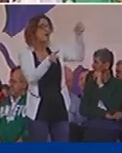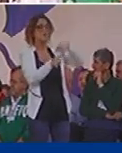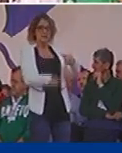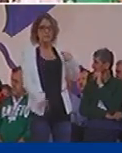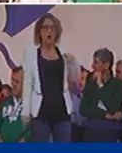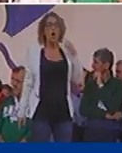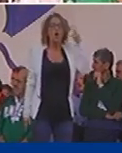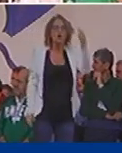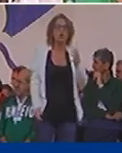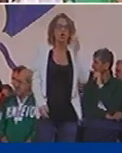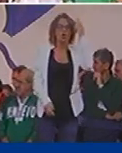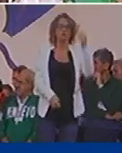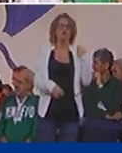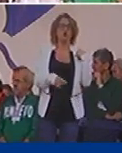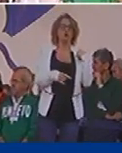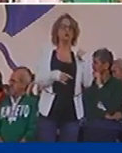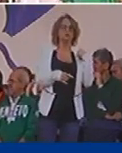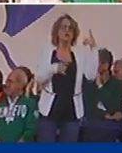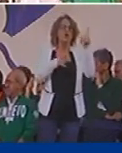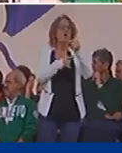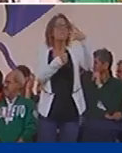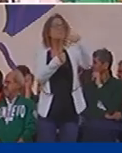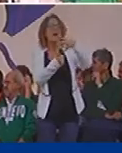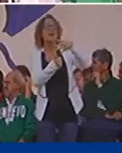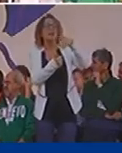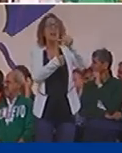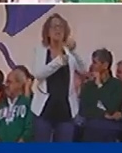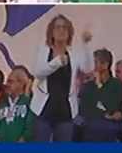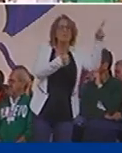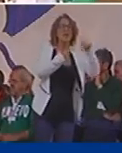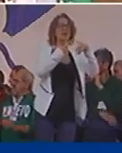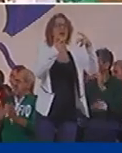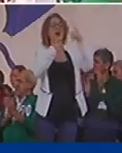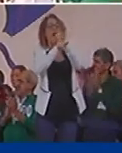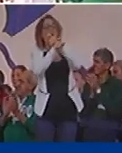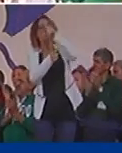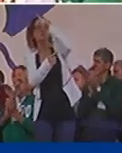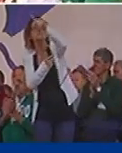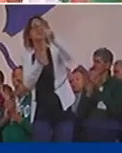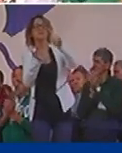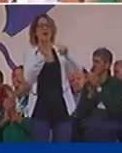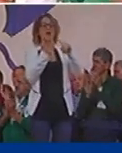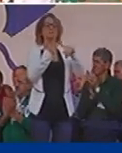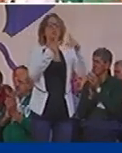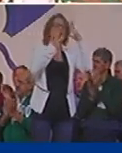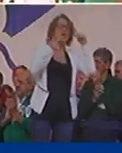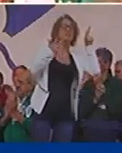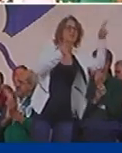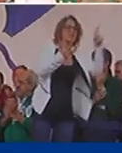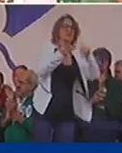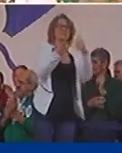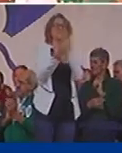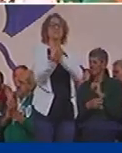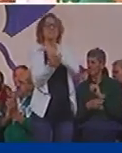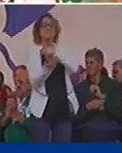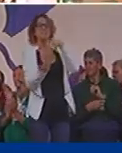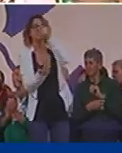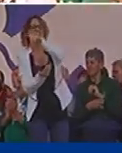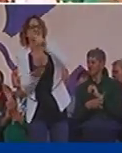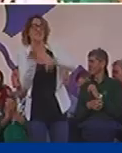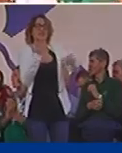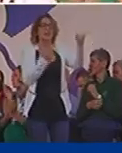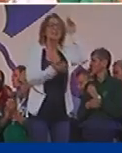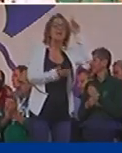orgoglioso con Marine Le Pen, con gli austriaci, con gli olandesi, con gli svizzeri, coi